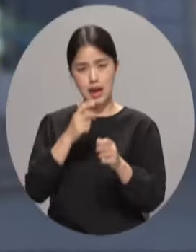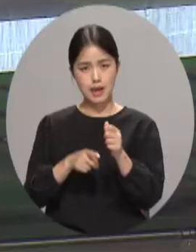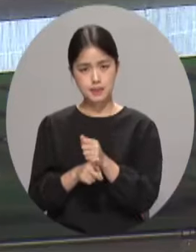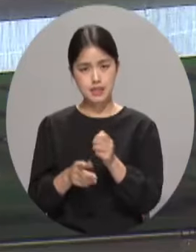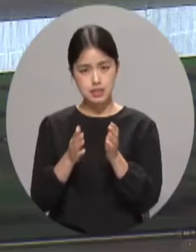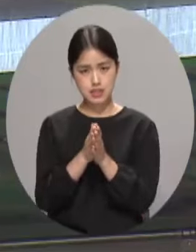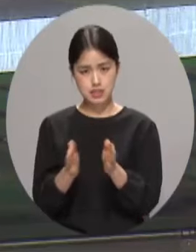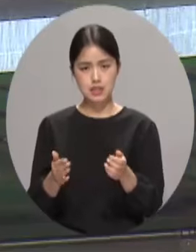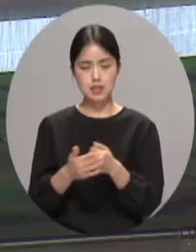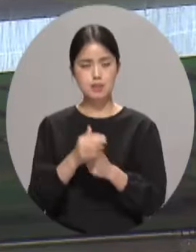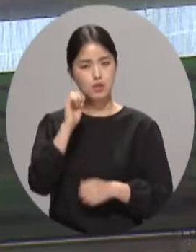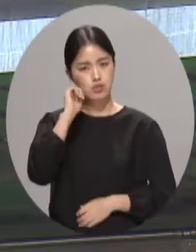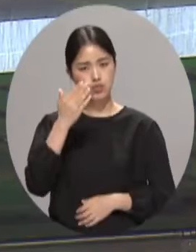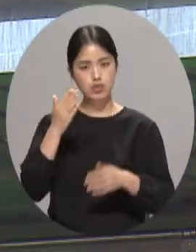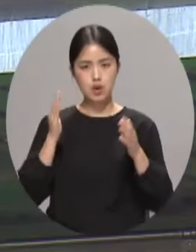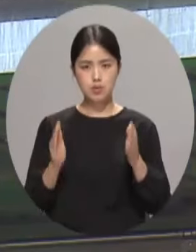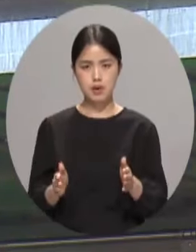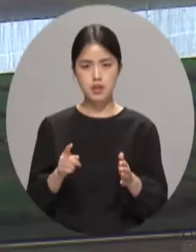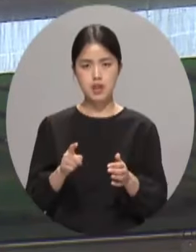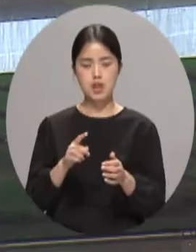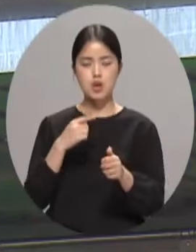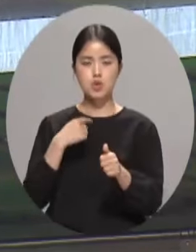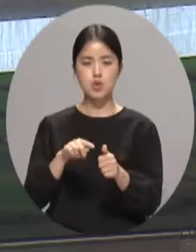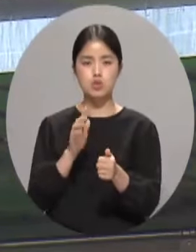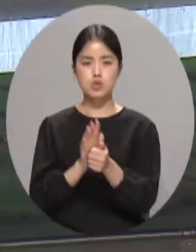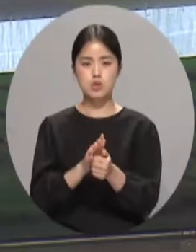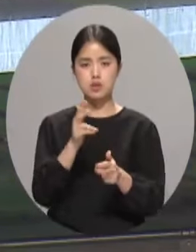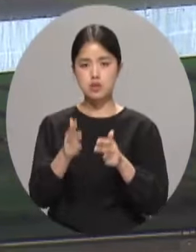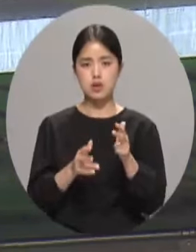약 9개월 만에 문제의 교육지원 사업비